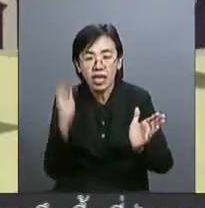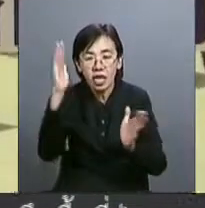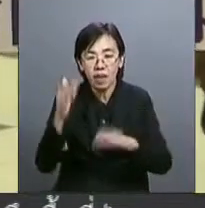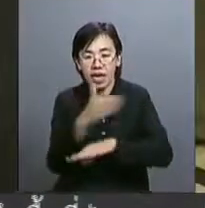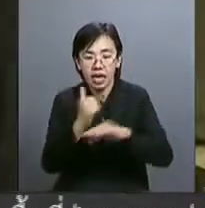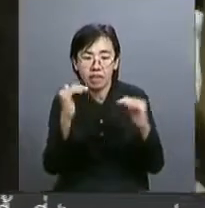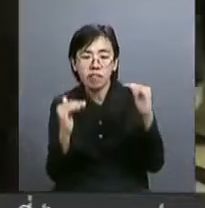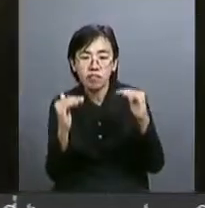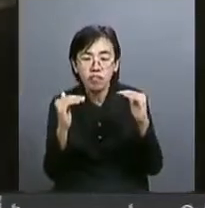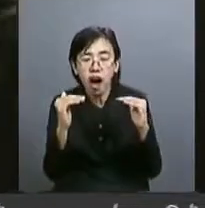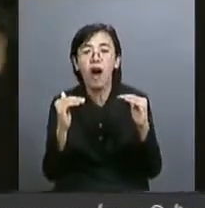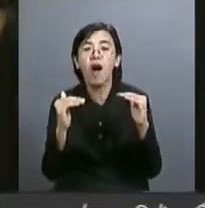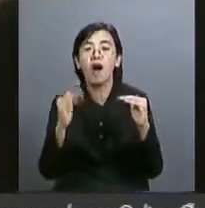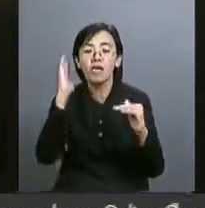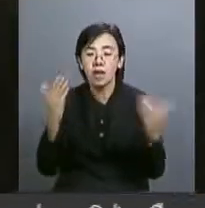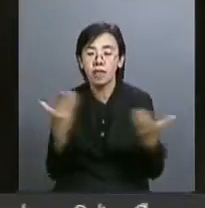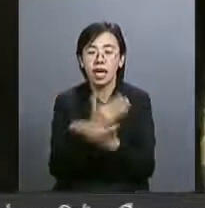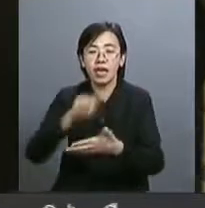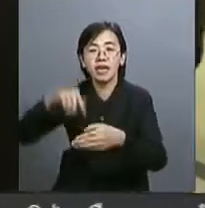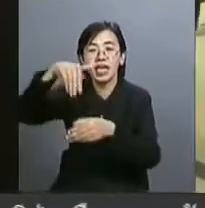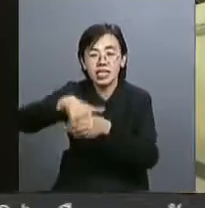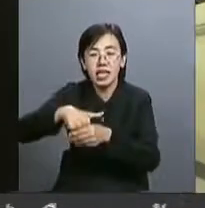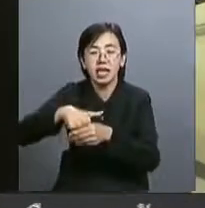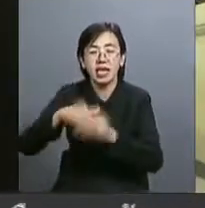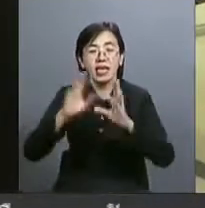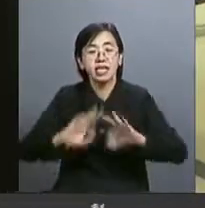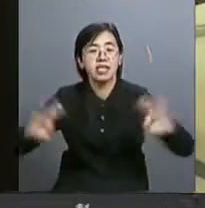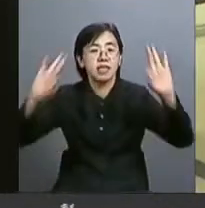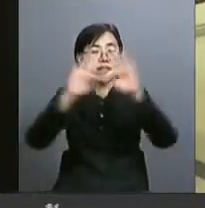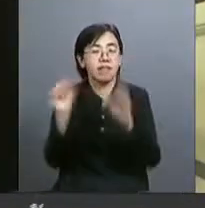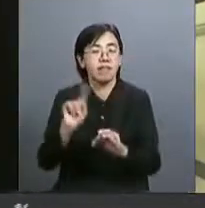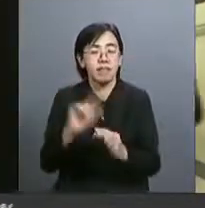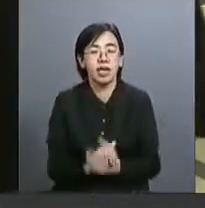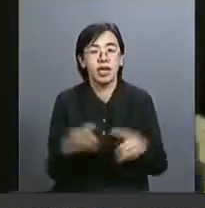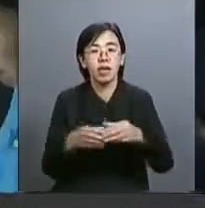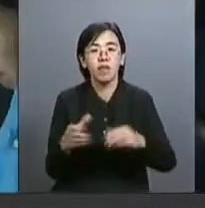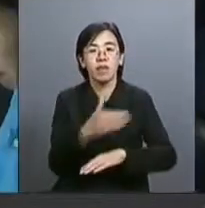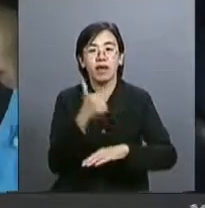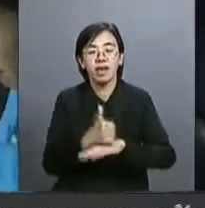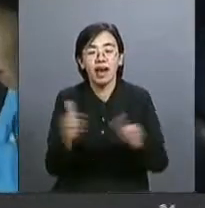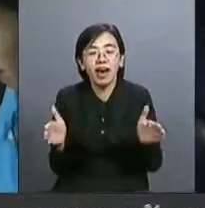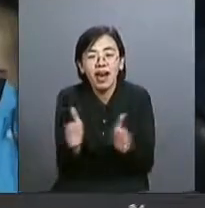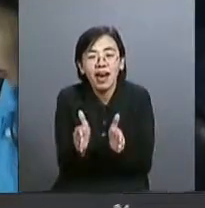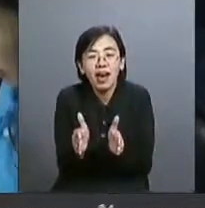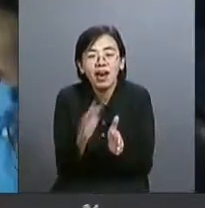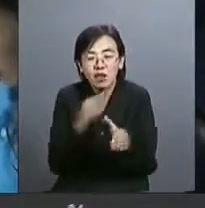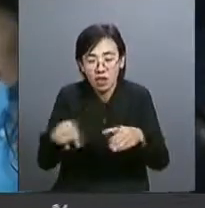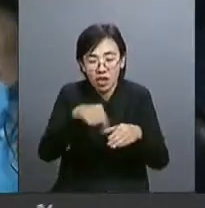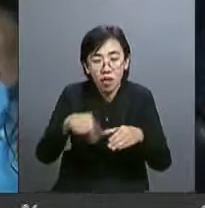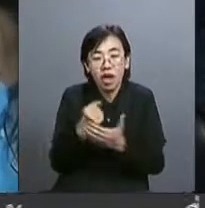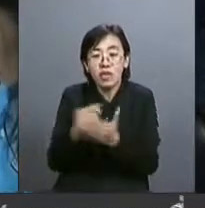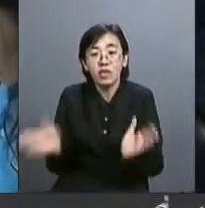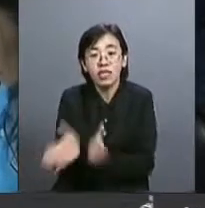การเมืองในช่วงเปลี่ยนผ่านเท่านั้นและปัจจัยสำคัญที่มากไปกว่านั้นคือกลุ่มพรรคการเมืองขนาดเล็กเมื่อรวมเป็นกองหนุนในต